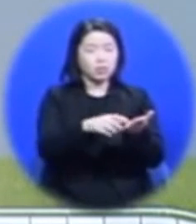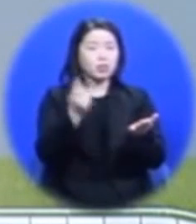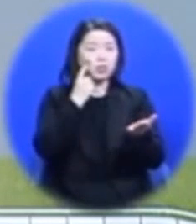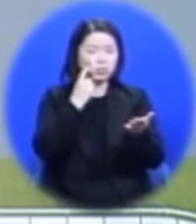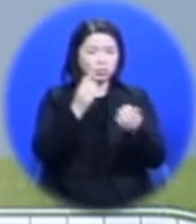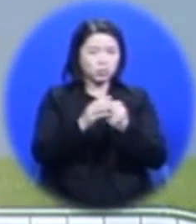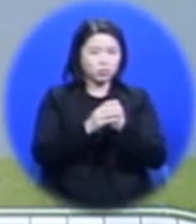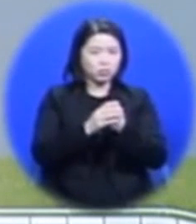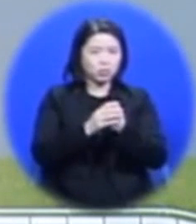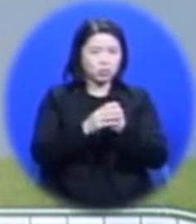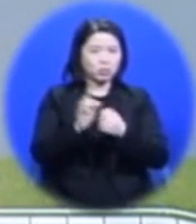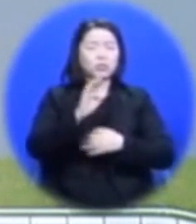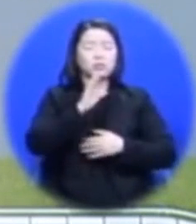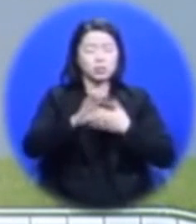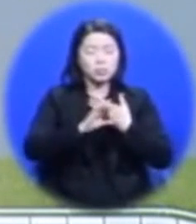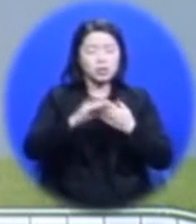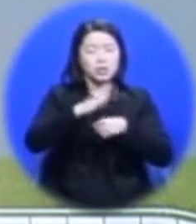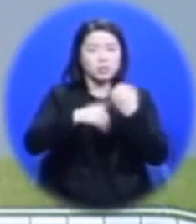어떻게 믿어요?